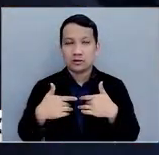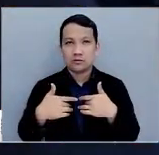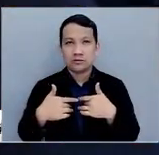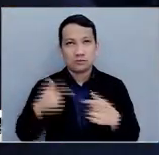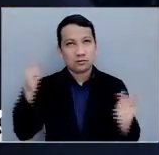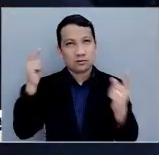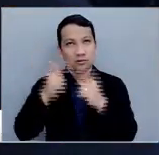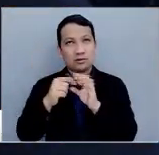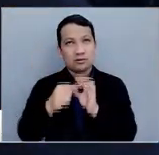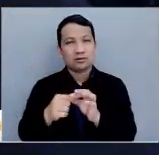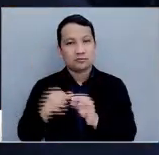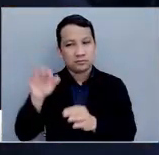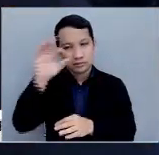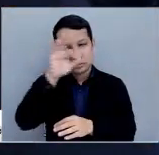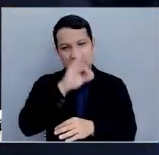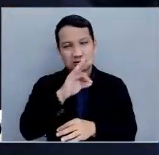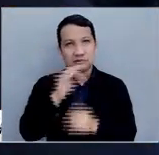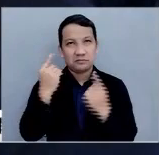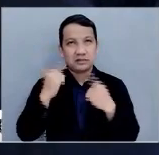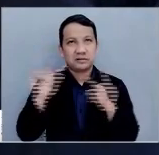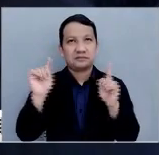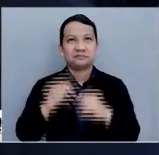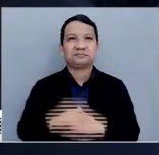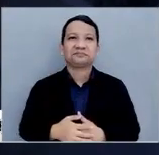mo ang kitang-kitang tagumpay.